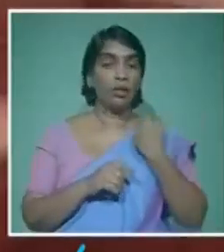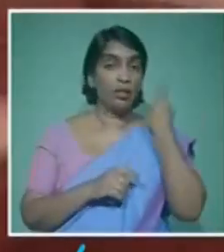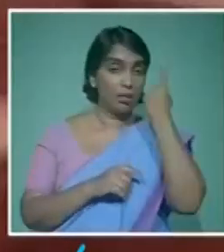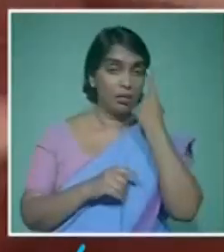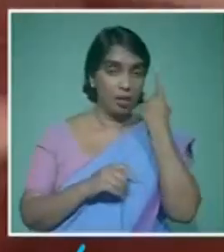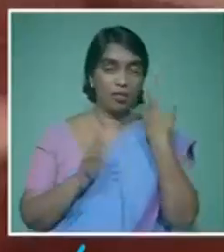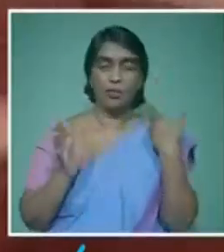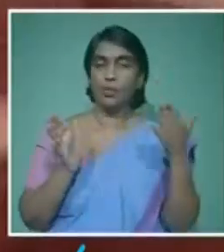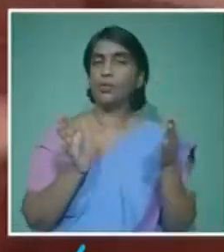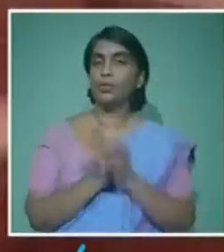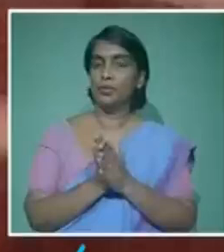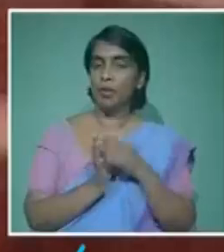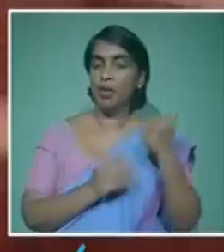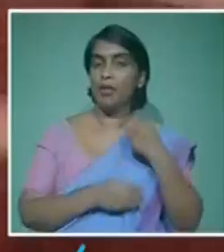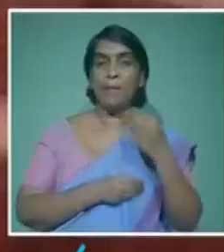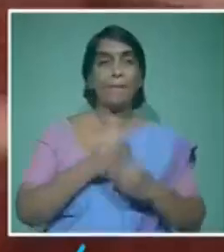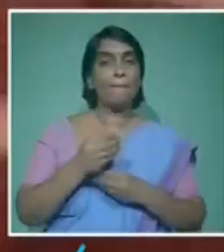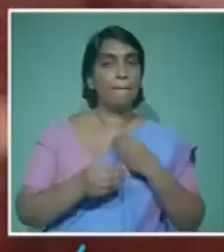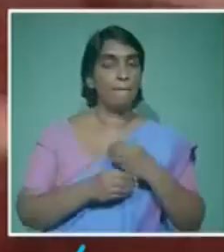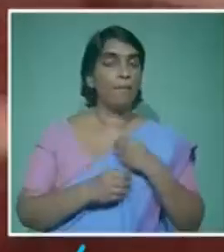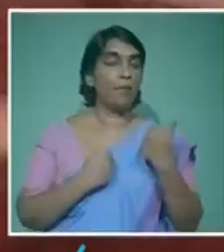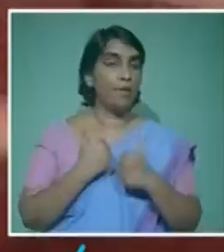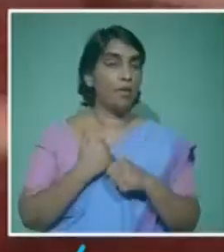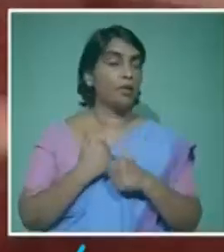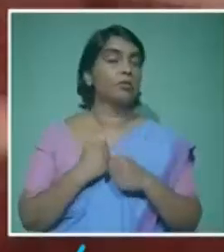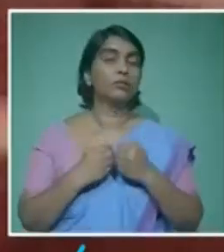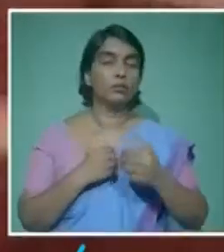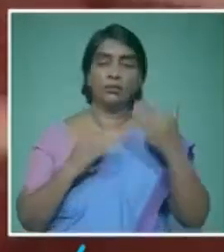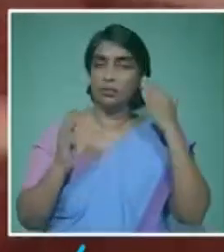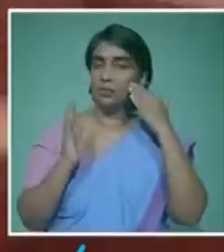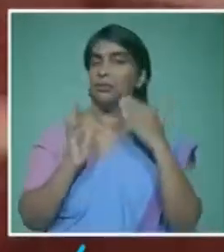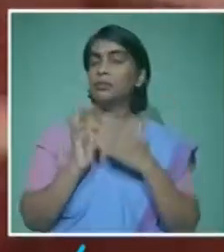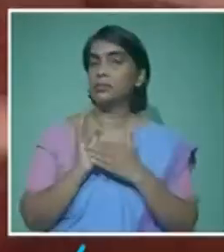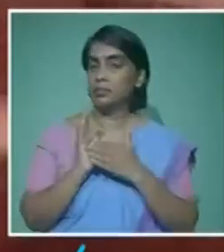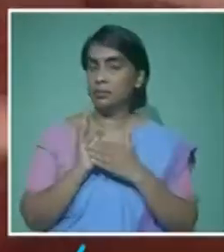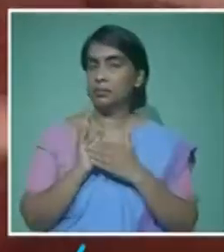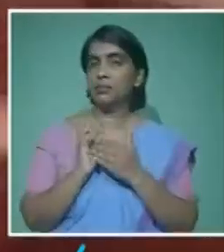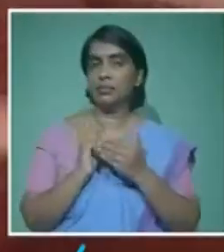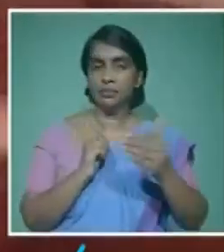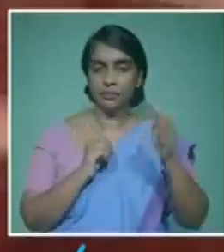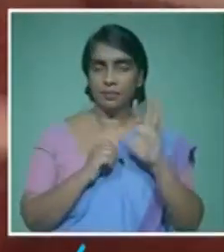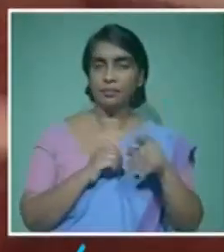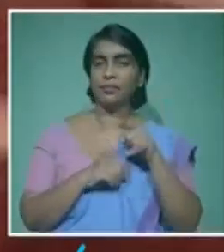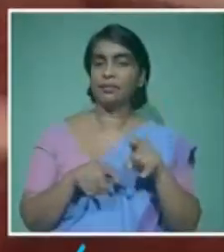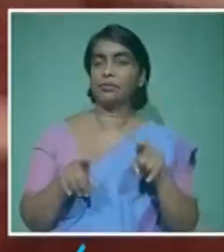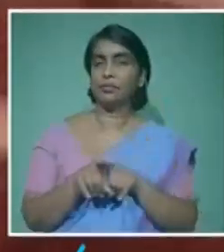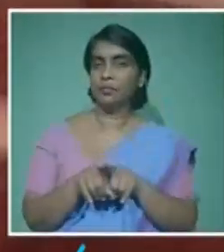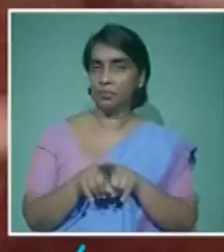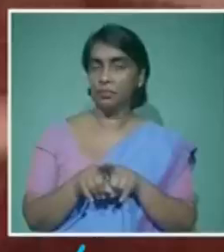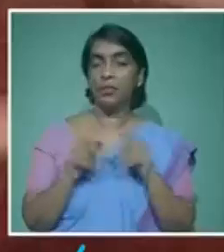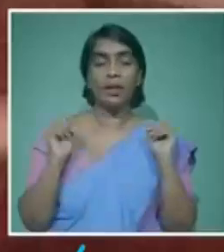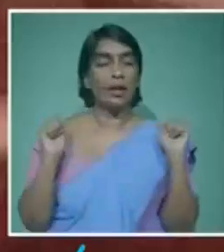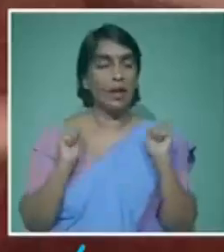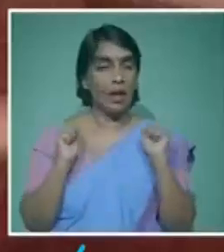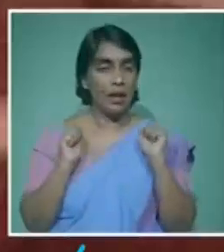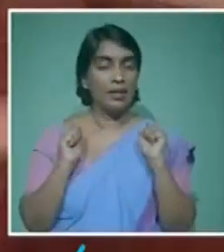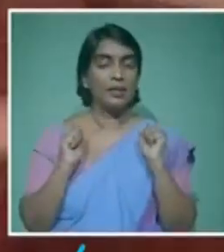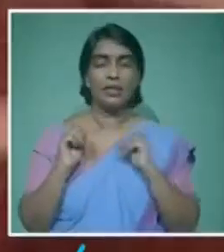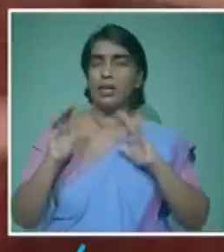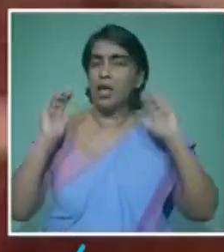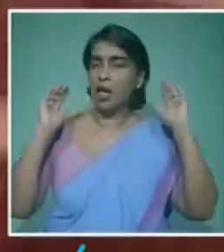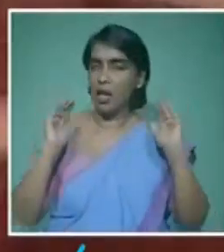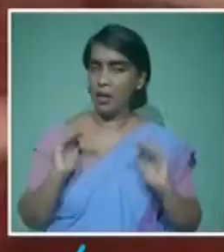தற்போது ஆழ்கடல் தொழிலுக்கு பயன்படுத்துகின்ற ஐஸ் கட்டிகளின் எண்ணிக்கையினை குறைத்து அதன் மூலம் உற்பத்தி